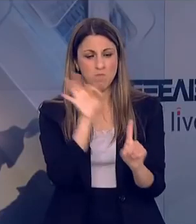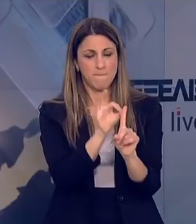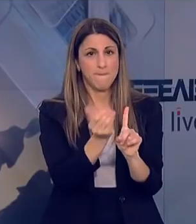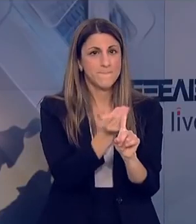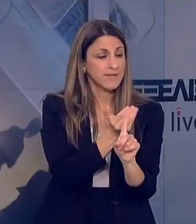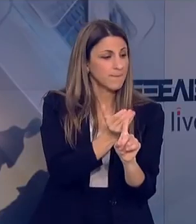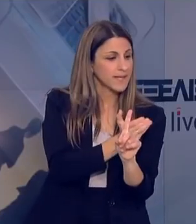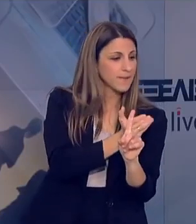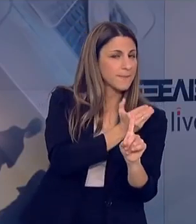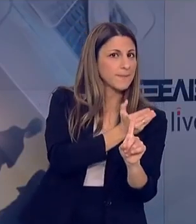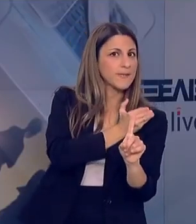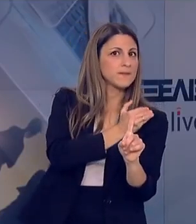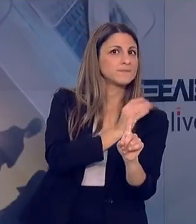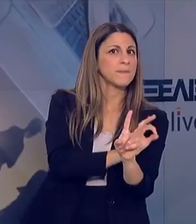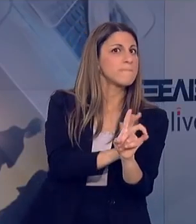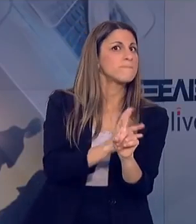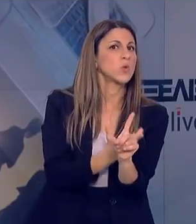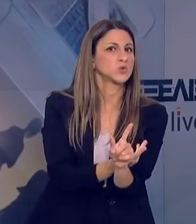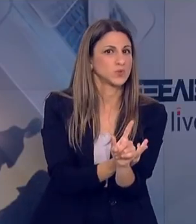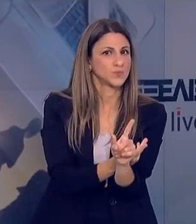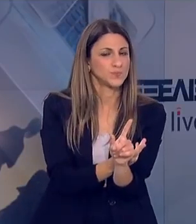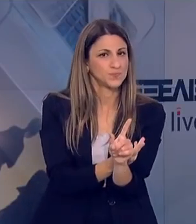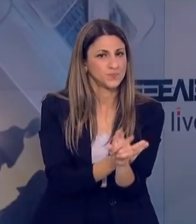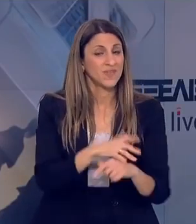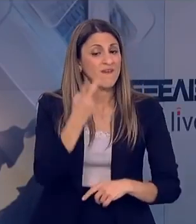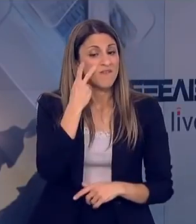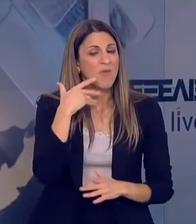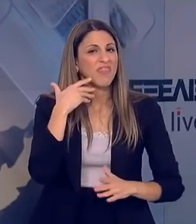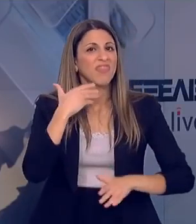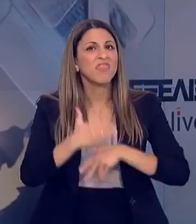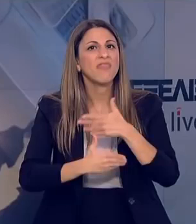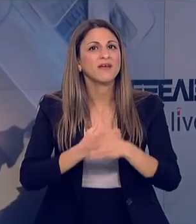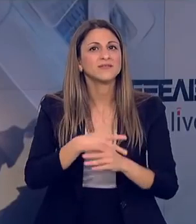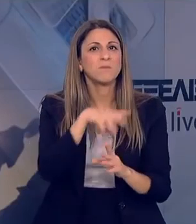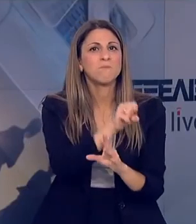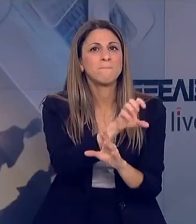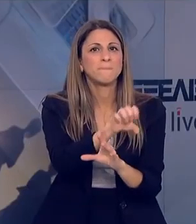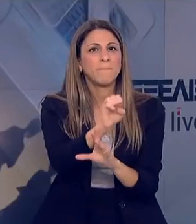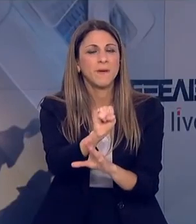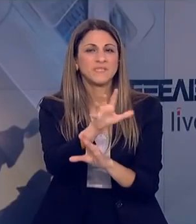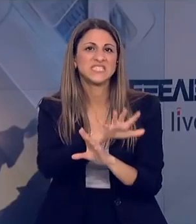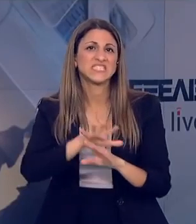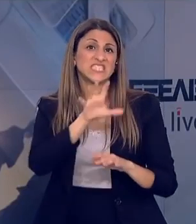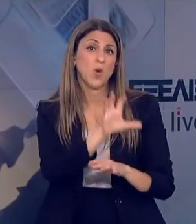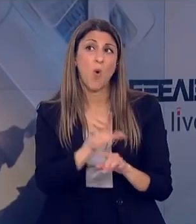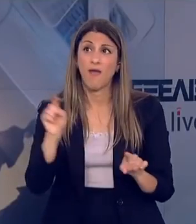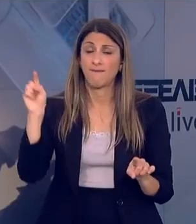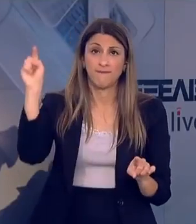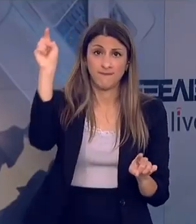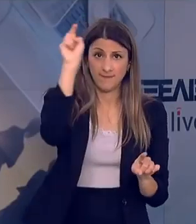και καταδεικνύει πόσο καλά εφαρμόζεται η διαδικασία αυτή της ιχνηλασιμότητας σε μια χώρα.